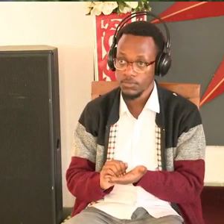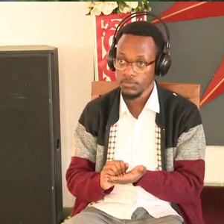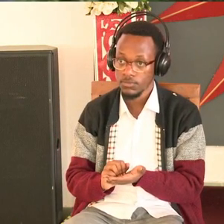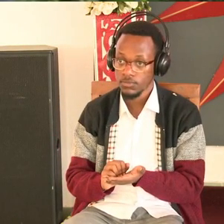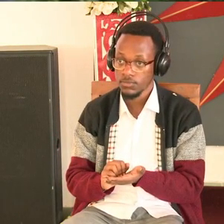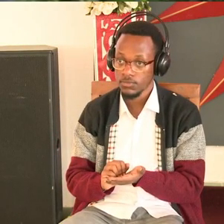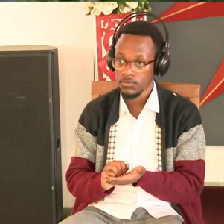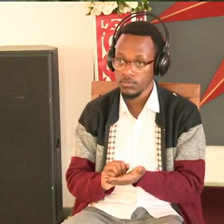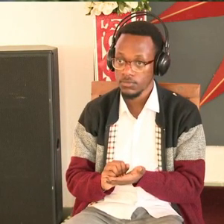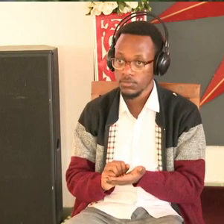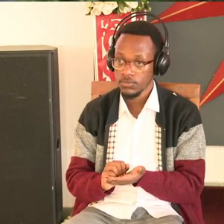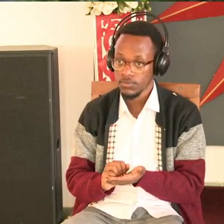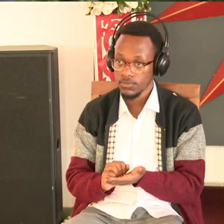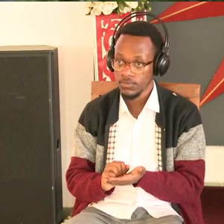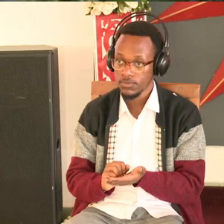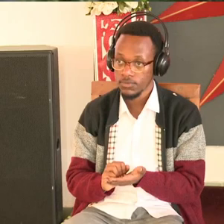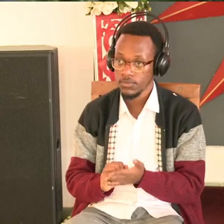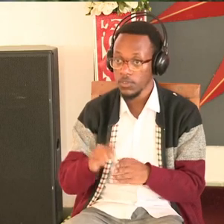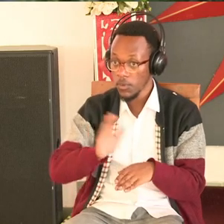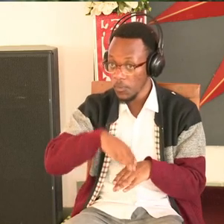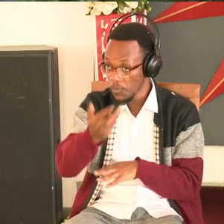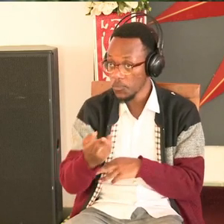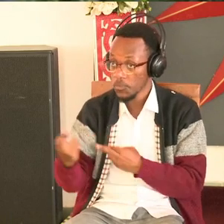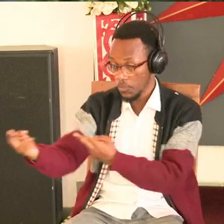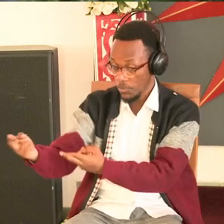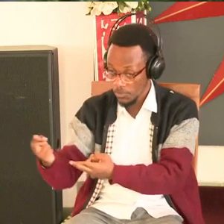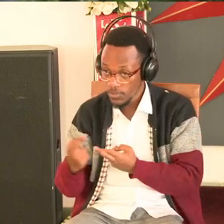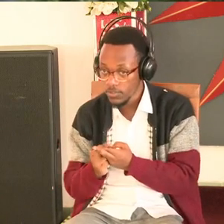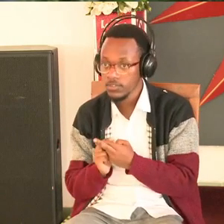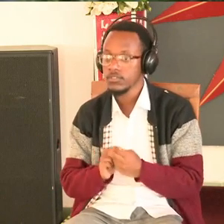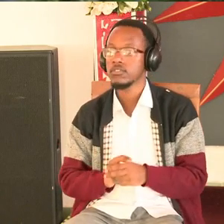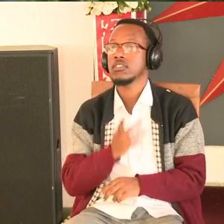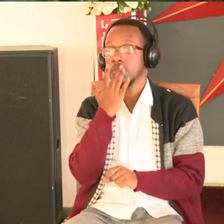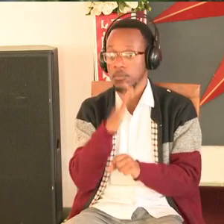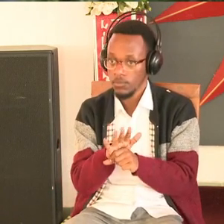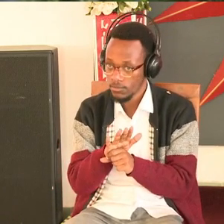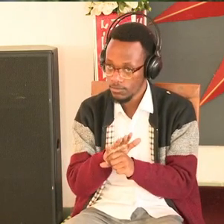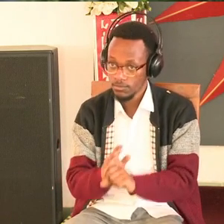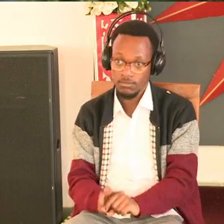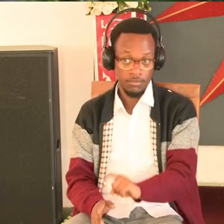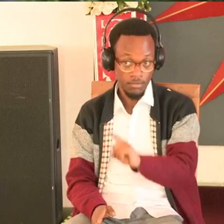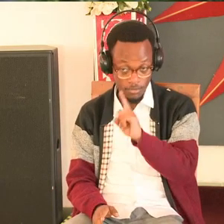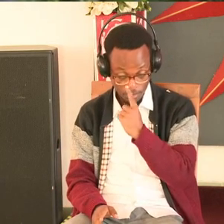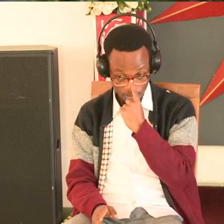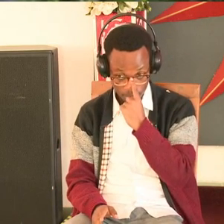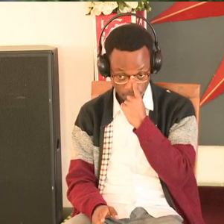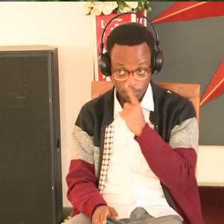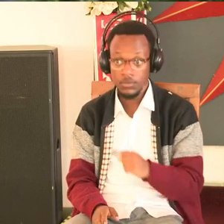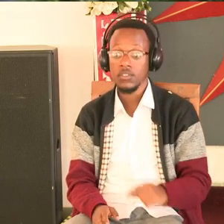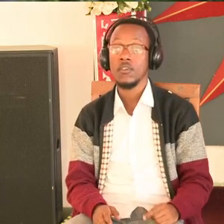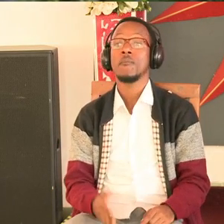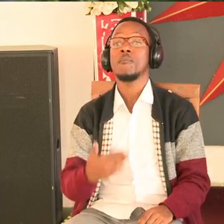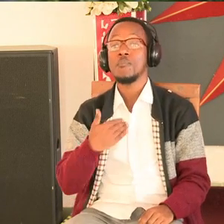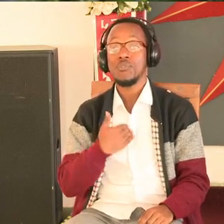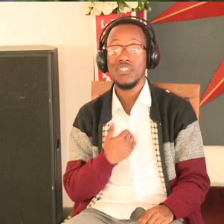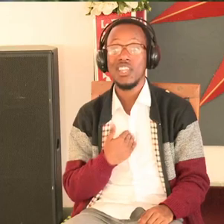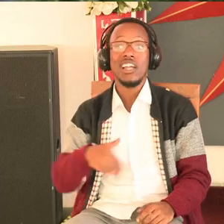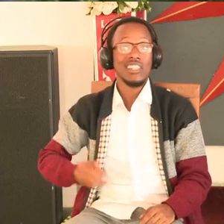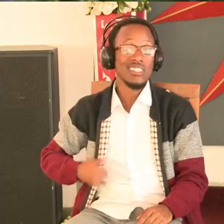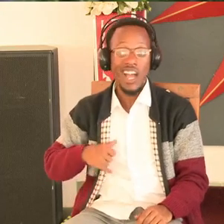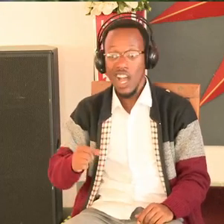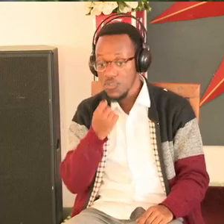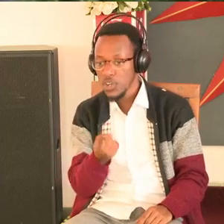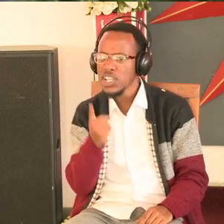Reçu kandi la promesse kandi noneho bahawe amasezerano vous baptise arababwira ngo